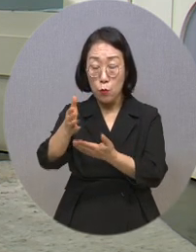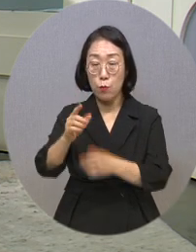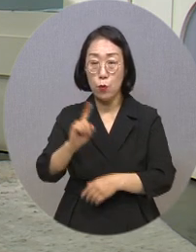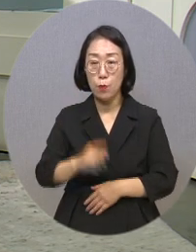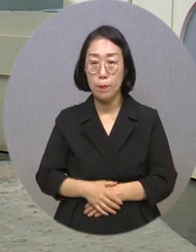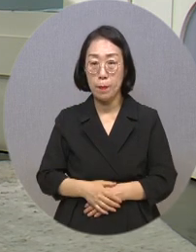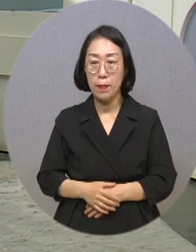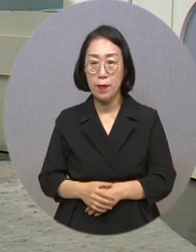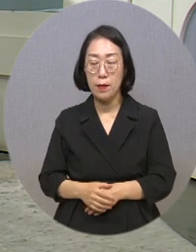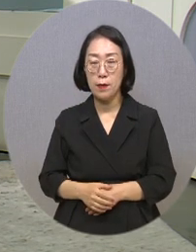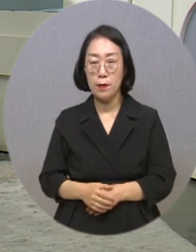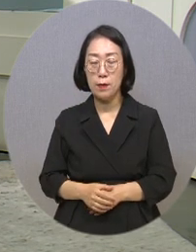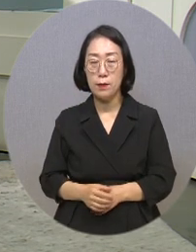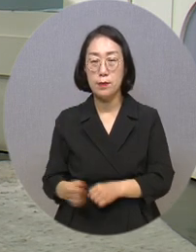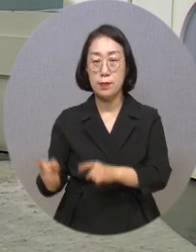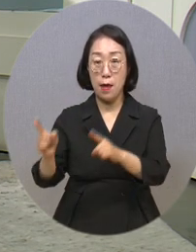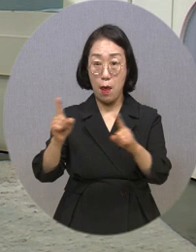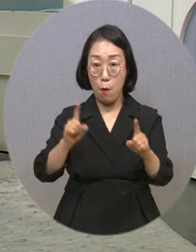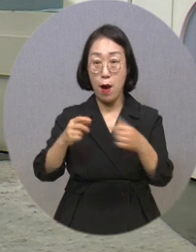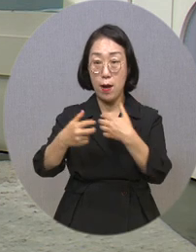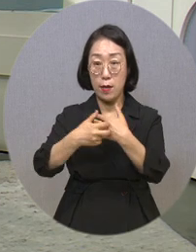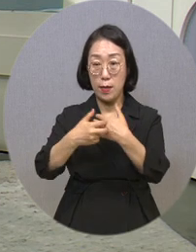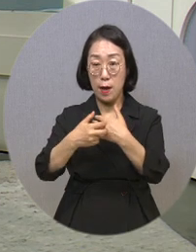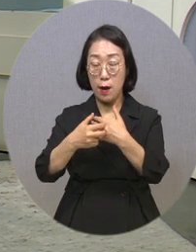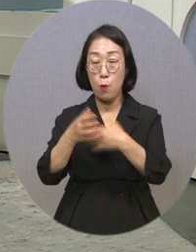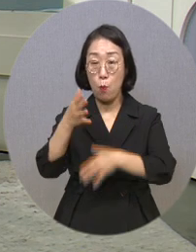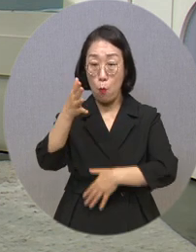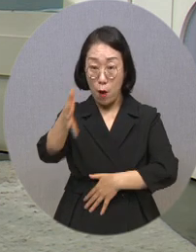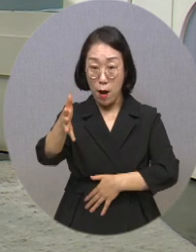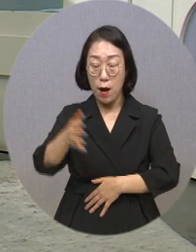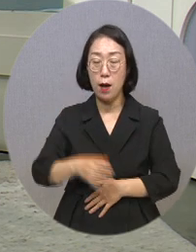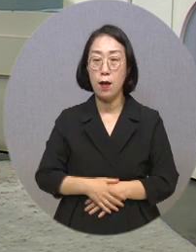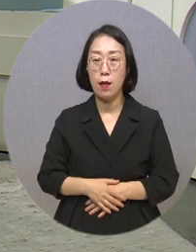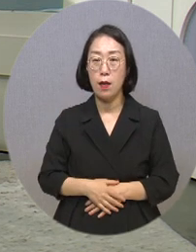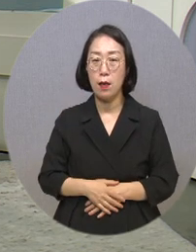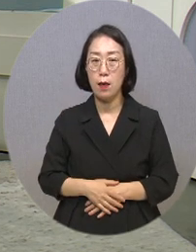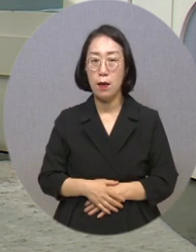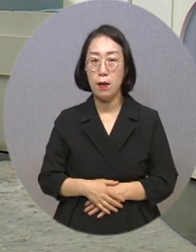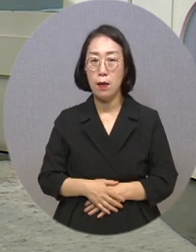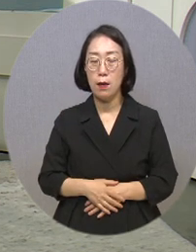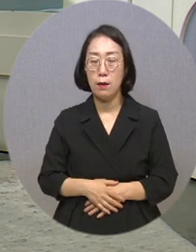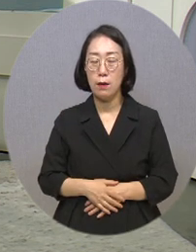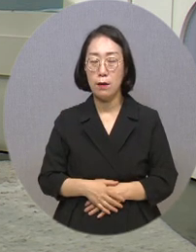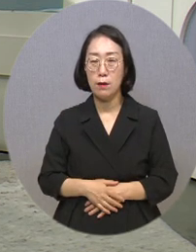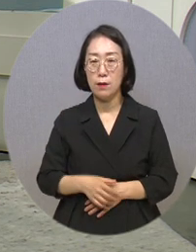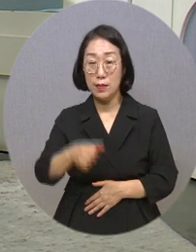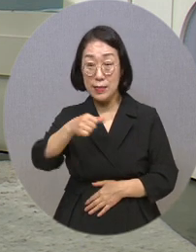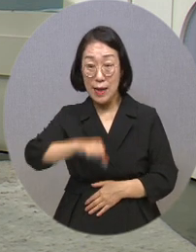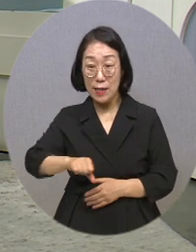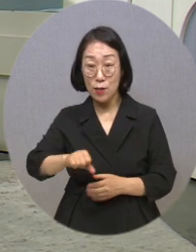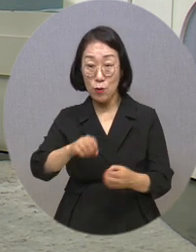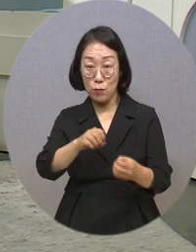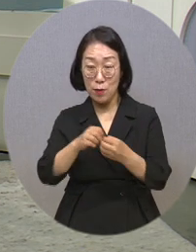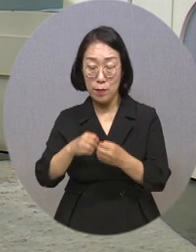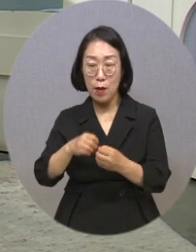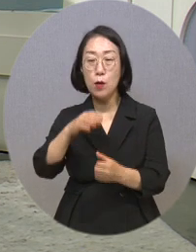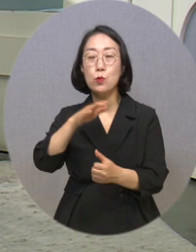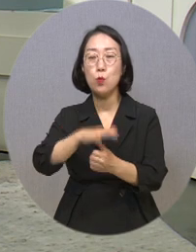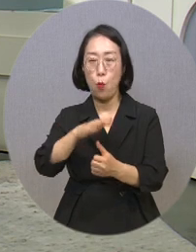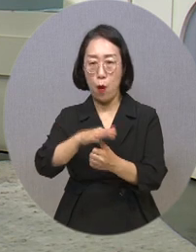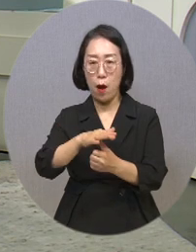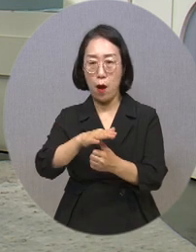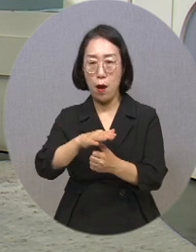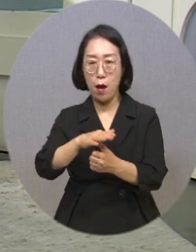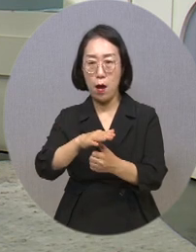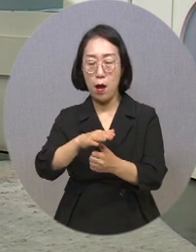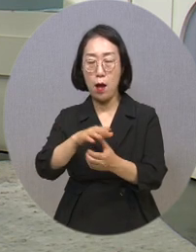저희는 재활의학과에서 아. 저기 애 영향도 좀 있어서 소아재활을